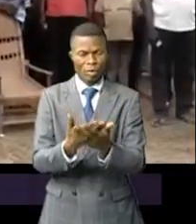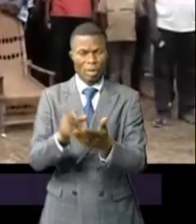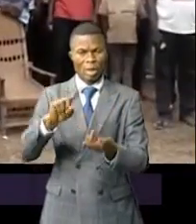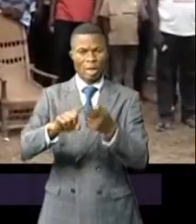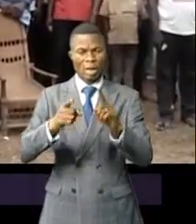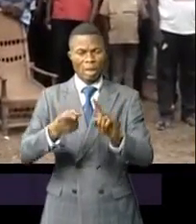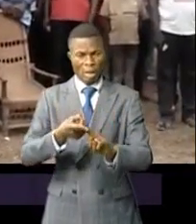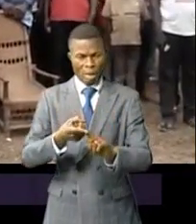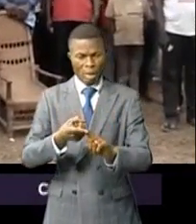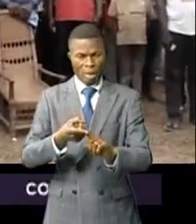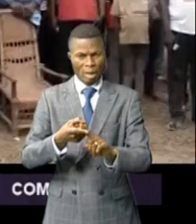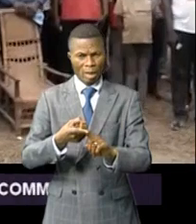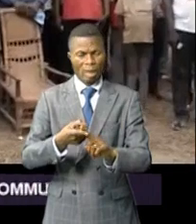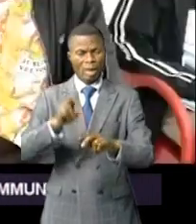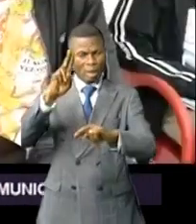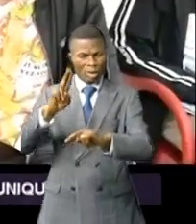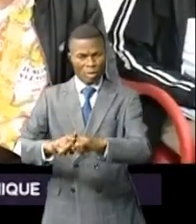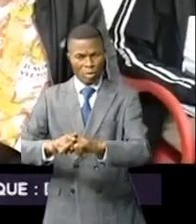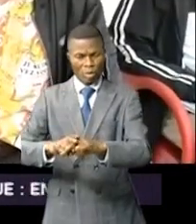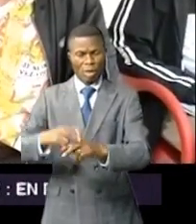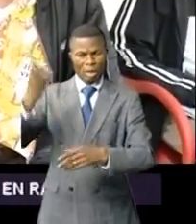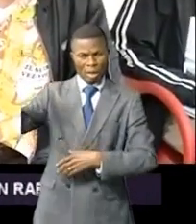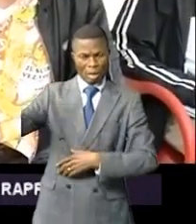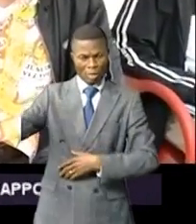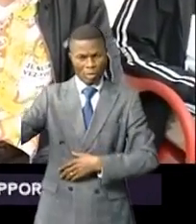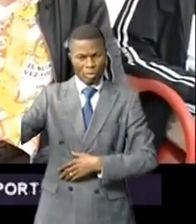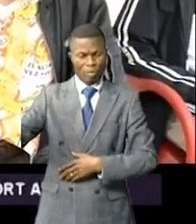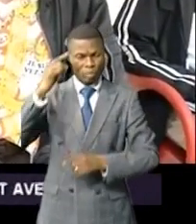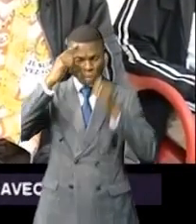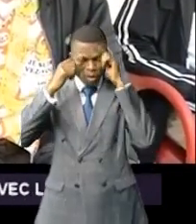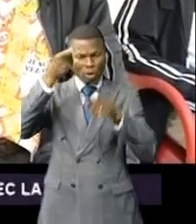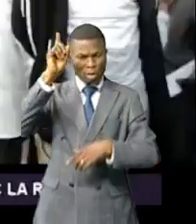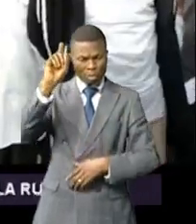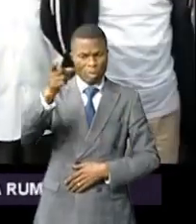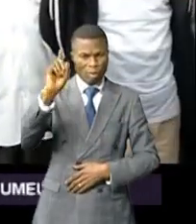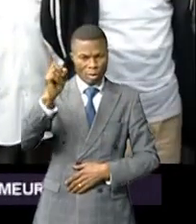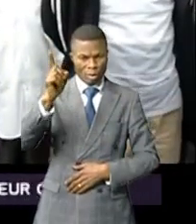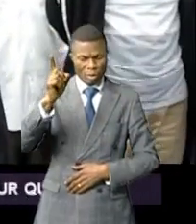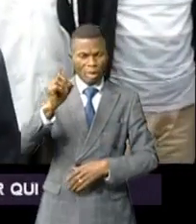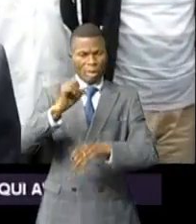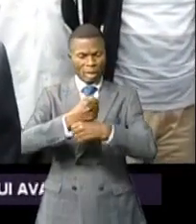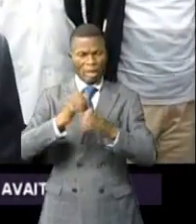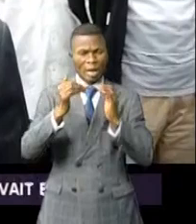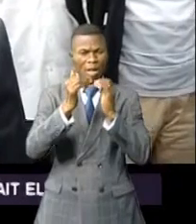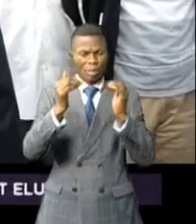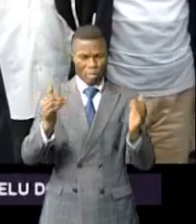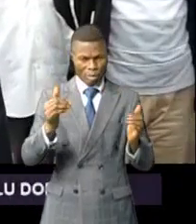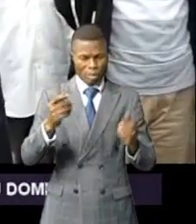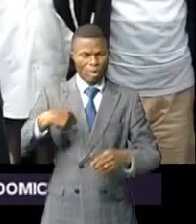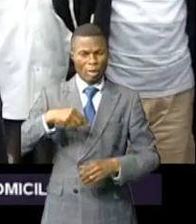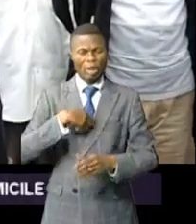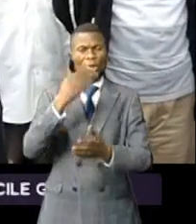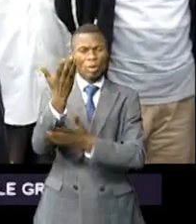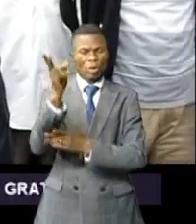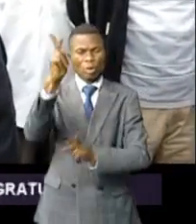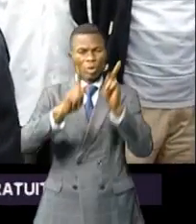qui se sont installés de notre côté. Le souci majeur, c'est de rétablir la paix. Nous avons recommandé à